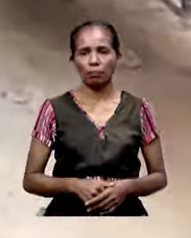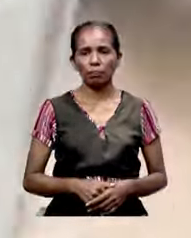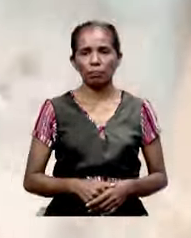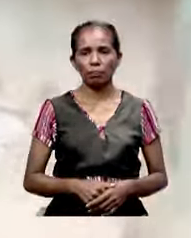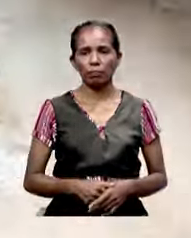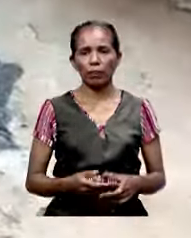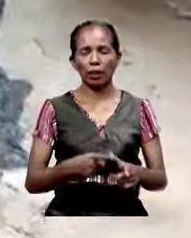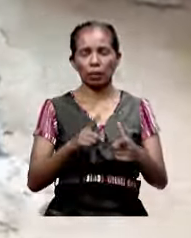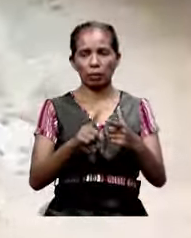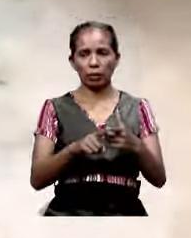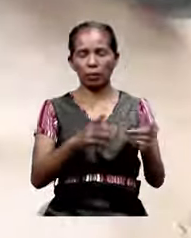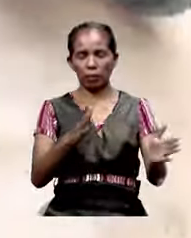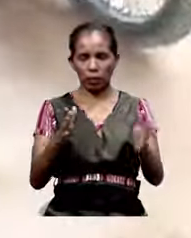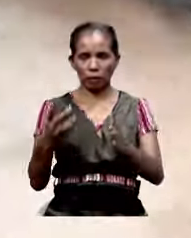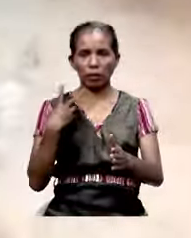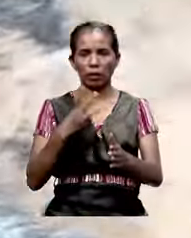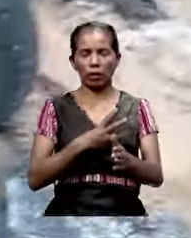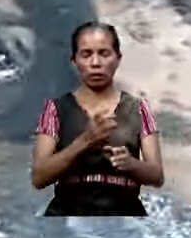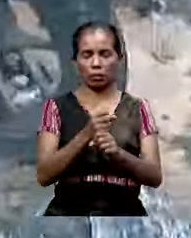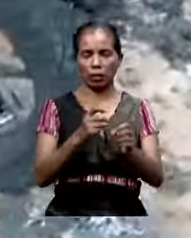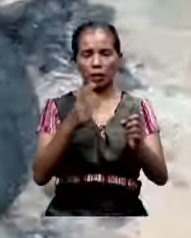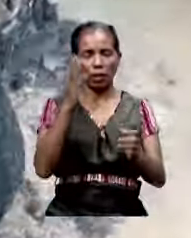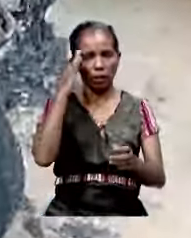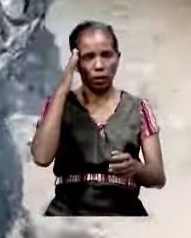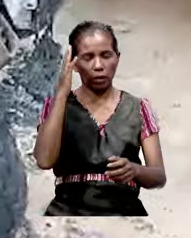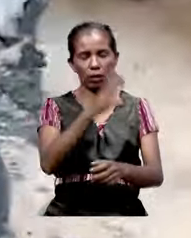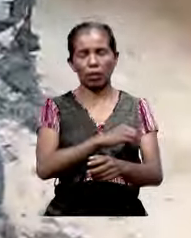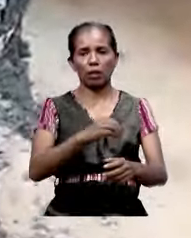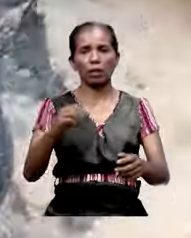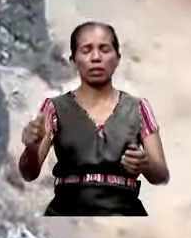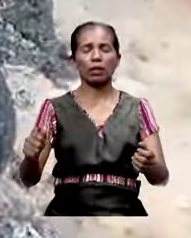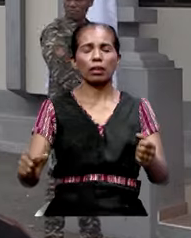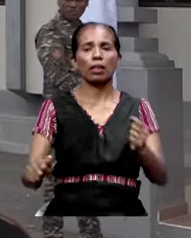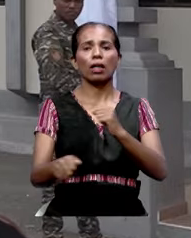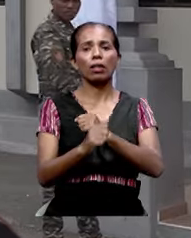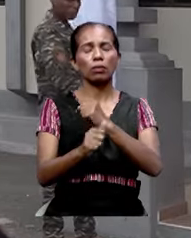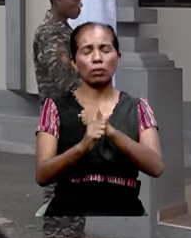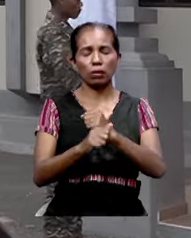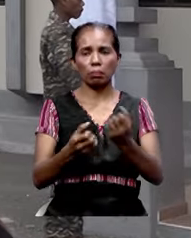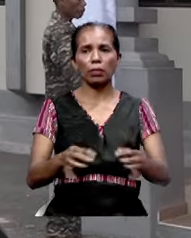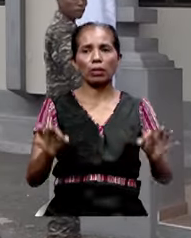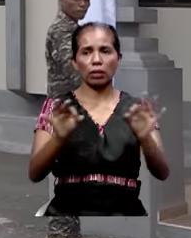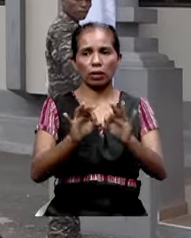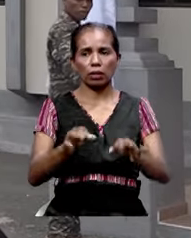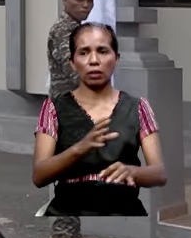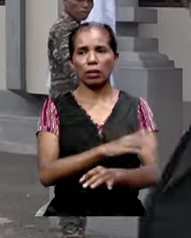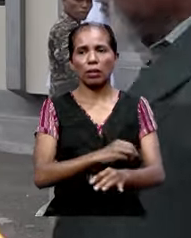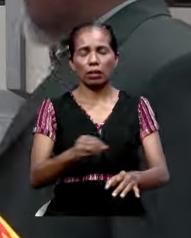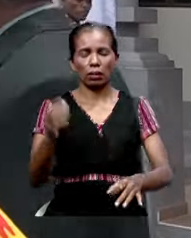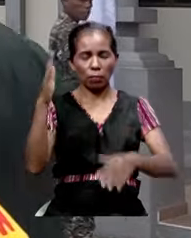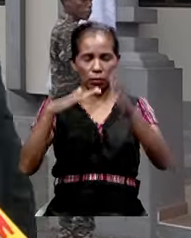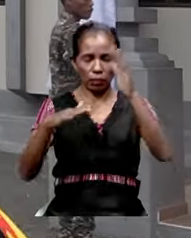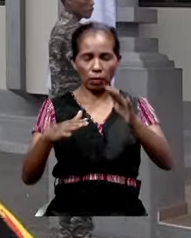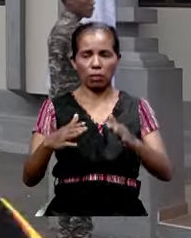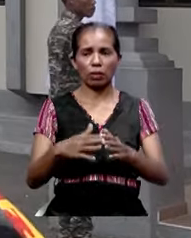Depois ya proses itu maka kita identifikasi memang kita punya tenen dan ni autor prinsipal kalah. Cira ya problema tuan. Ya problema nebe maka